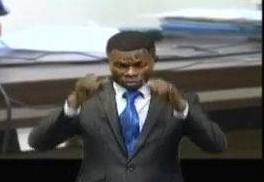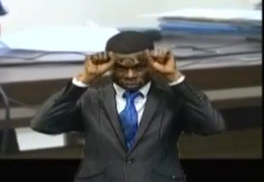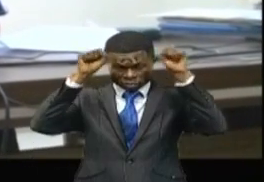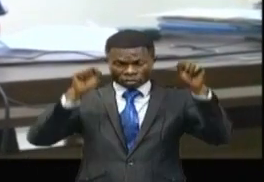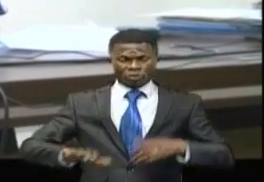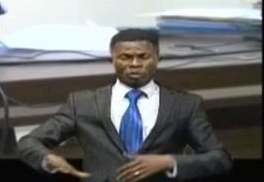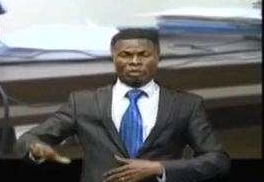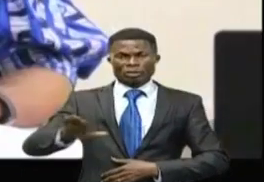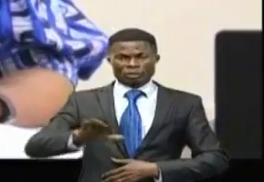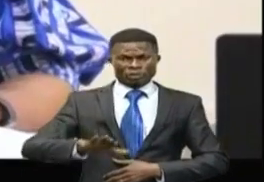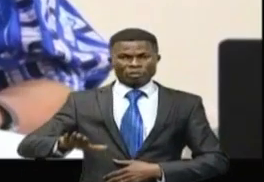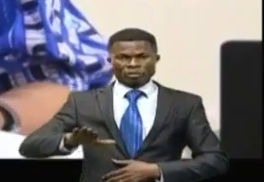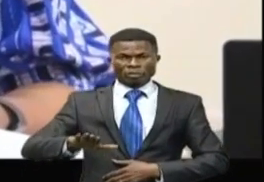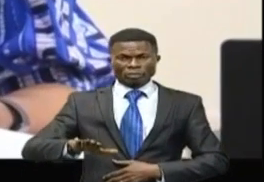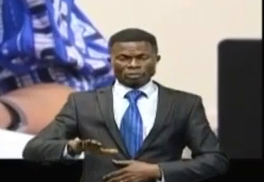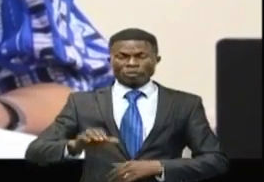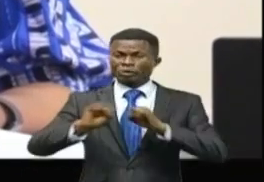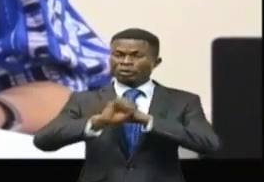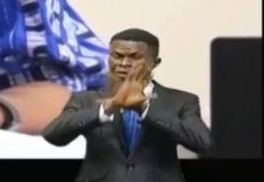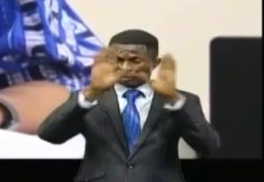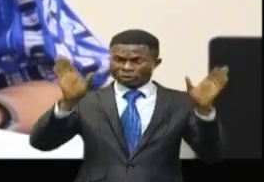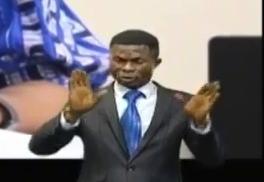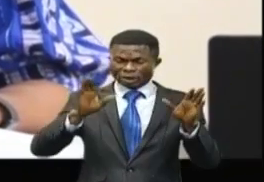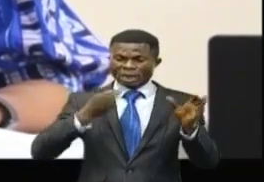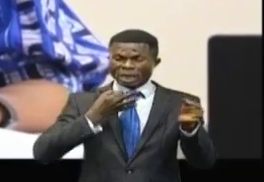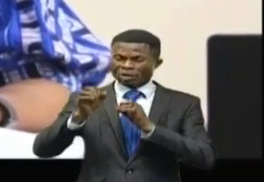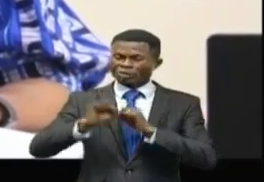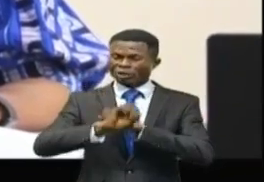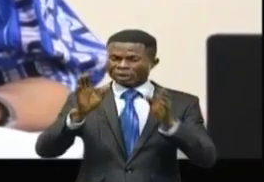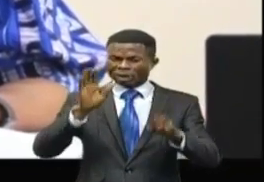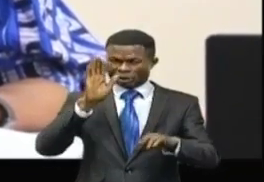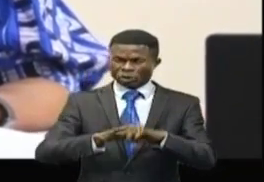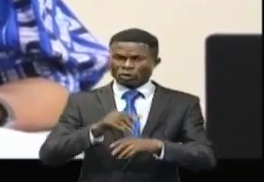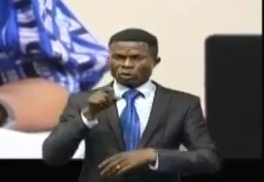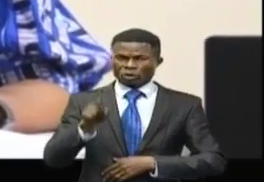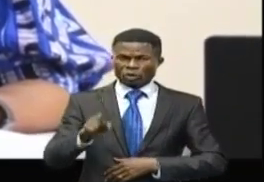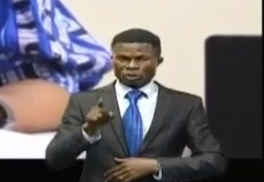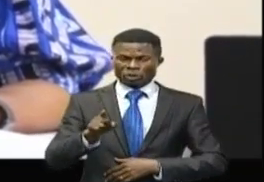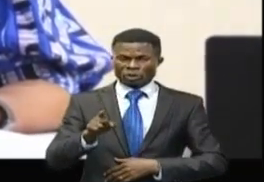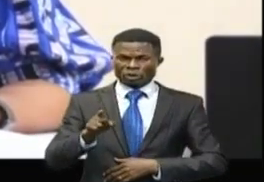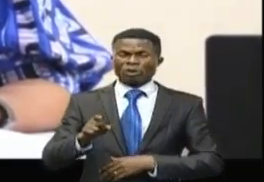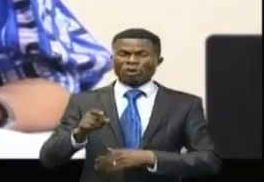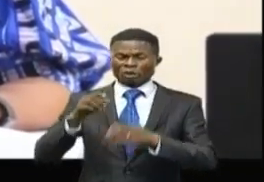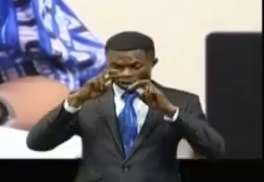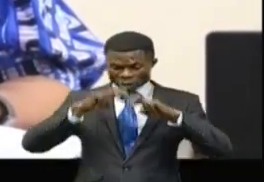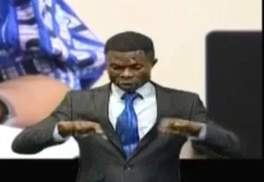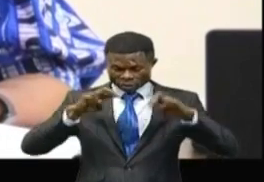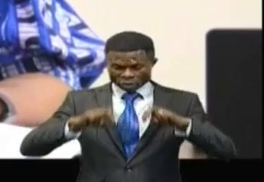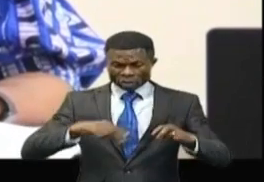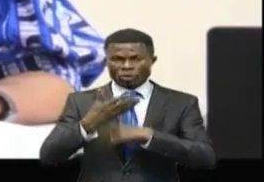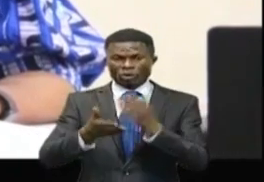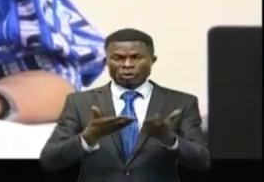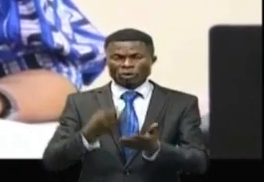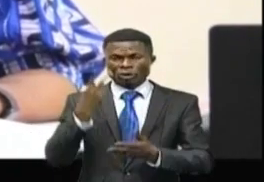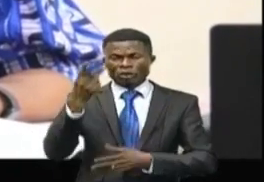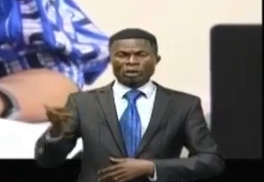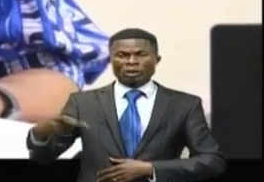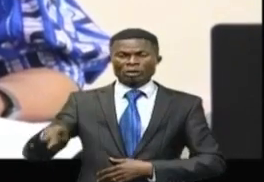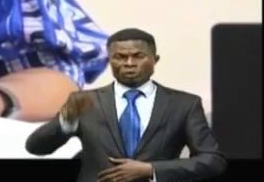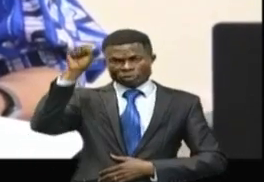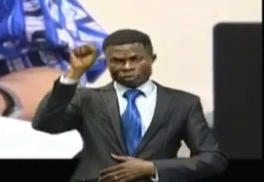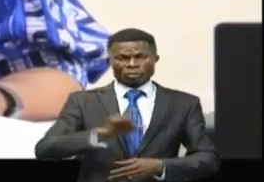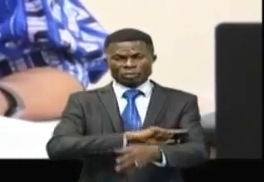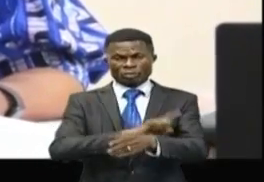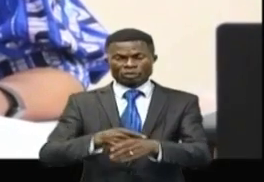la république pour que lumière soit rapidement faite sur cette question des investigations ont été menées dans les deux provinces du sud-kivu